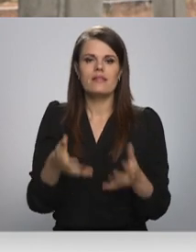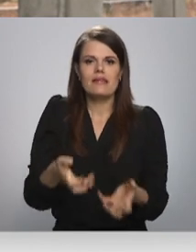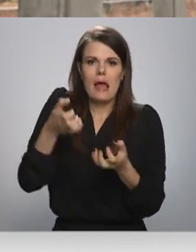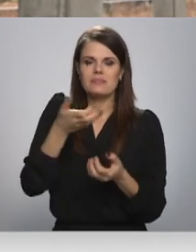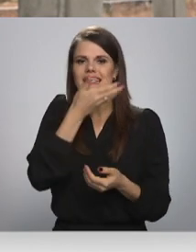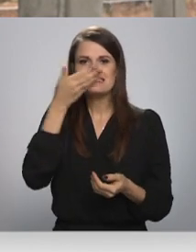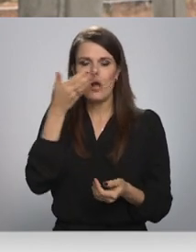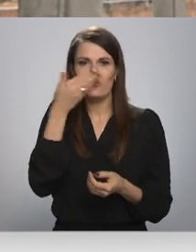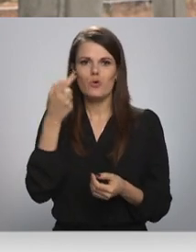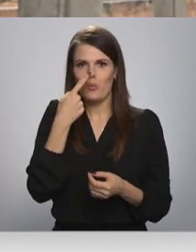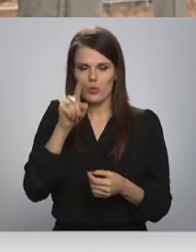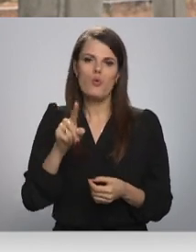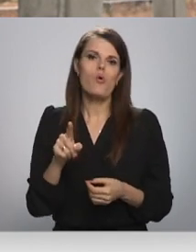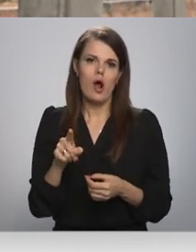enerģiju